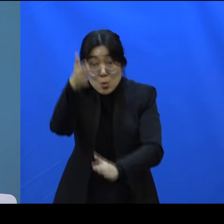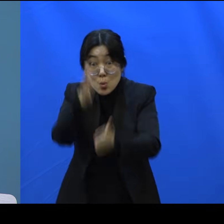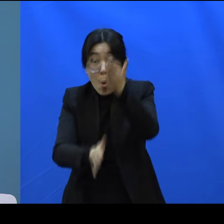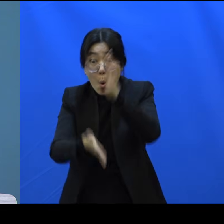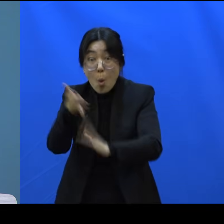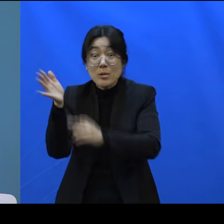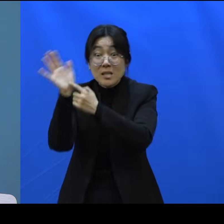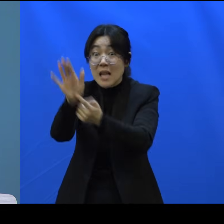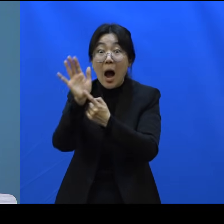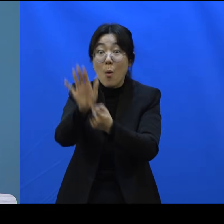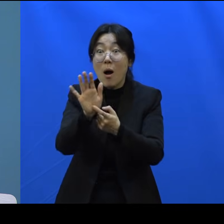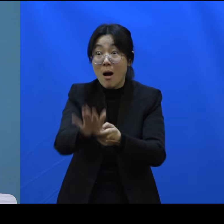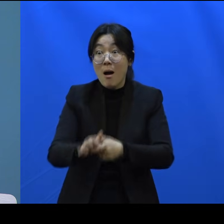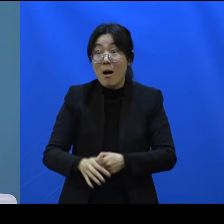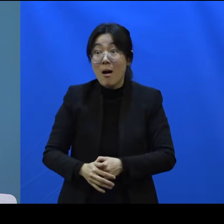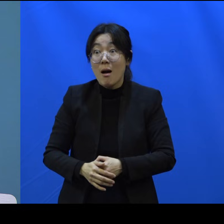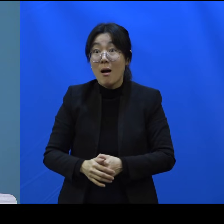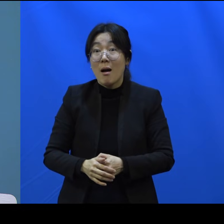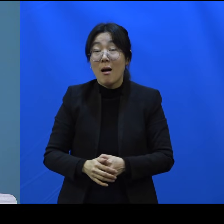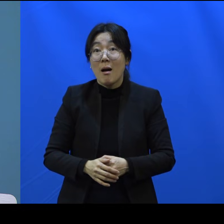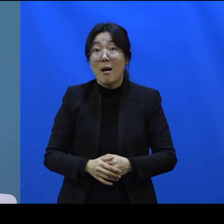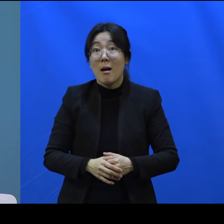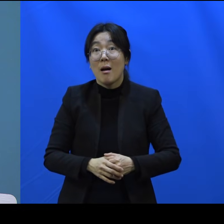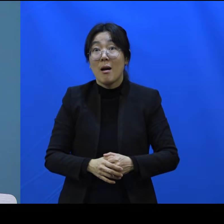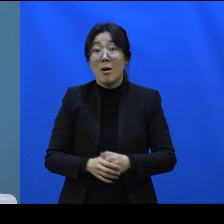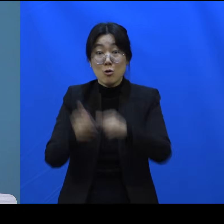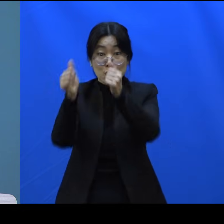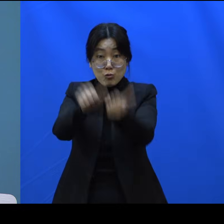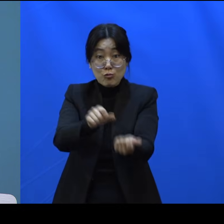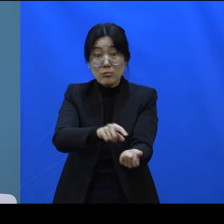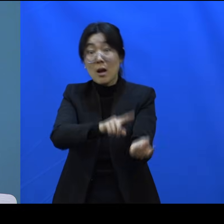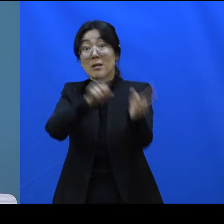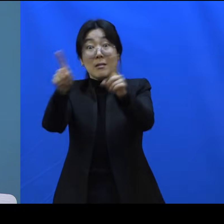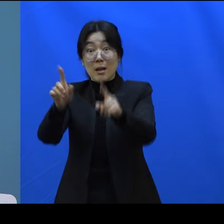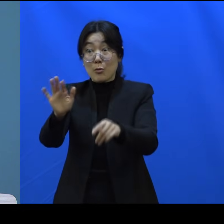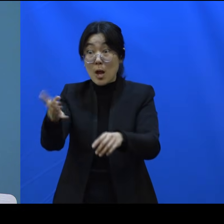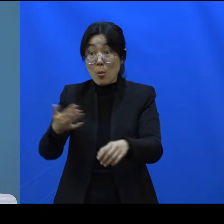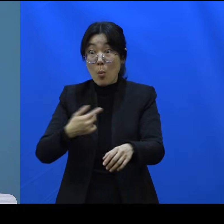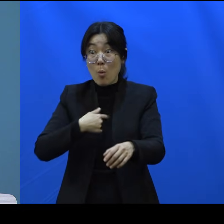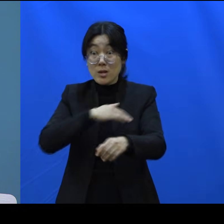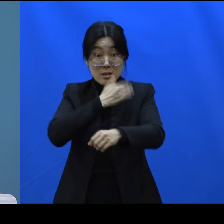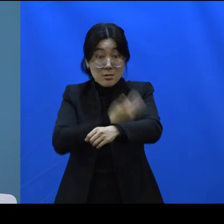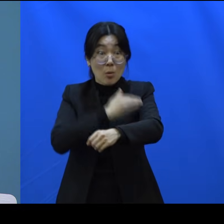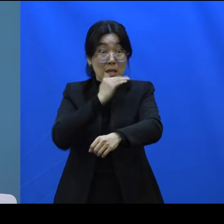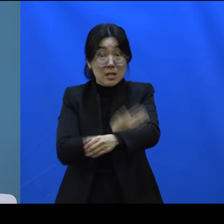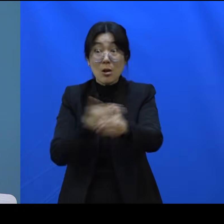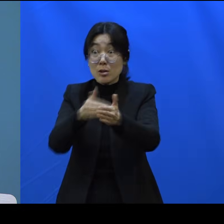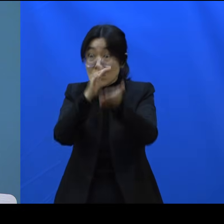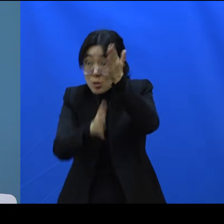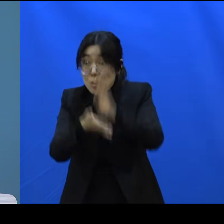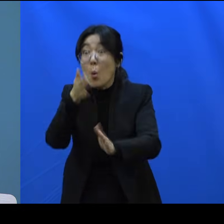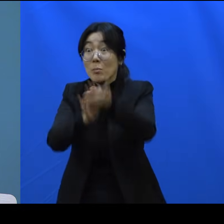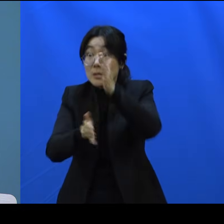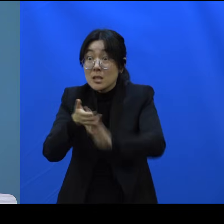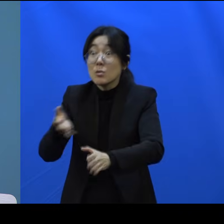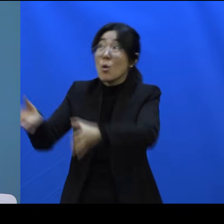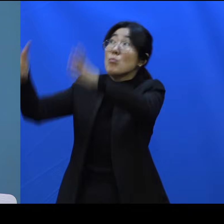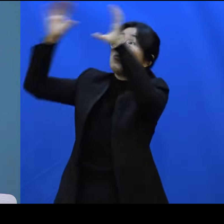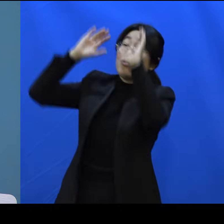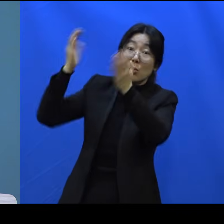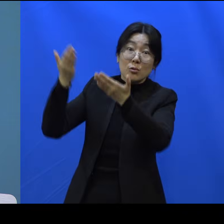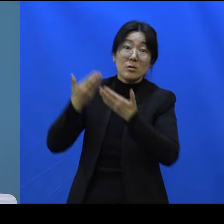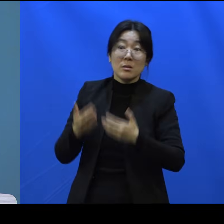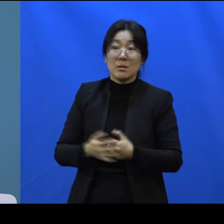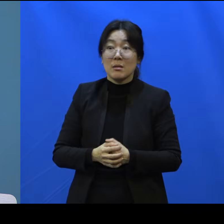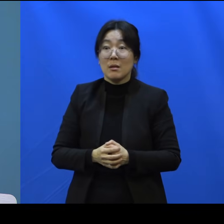3번이나 간절히 기도가 난 다음에 알았어요, 이게. 그죠? 이게, 그러니까 진짜 하나님의